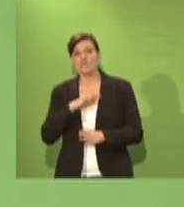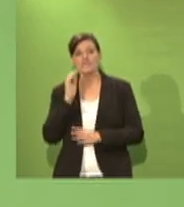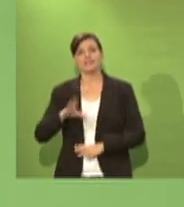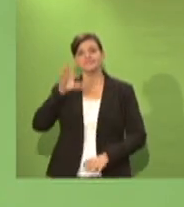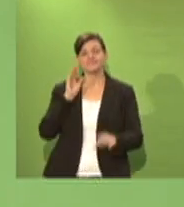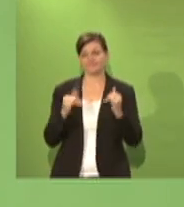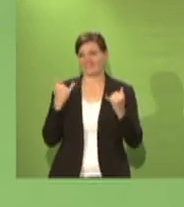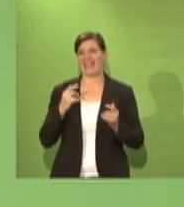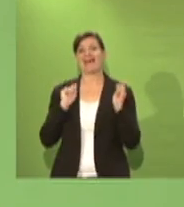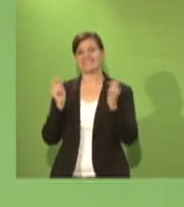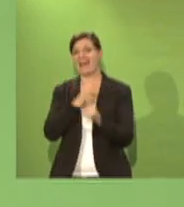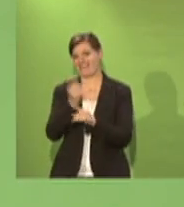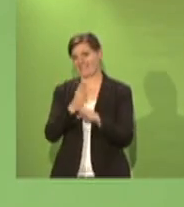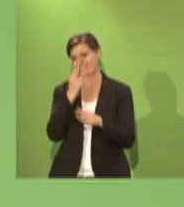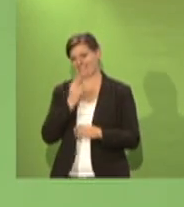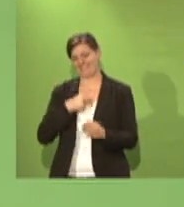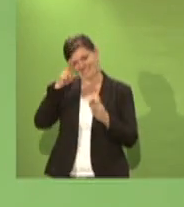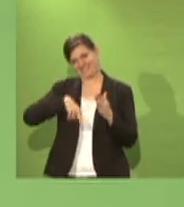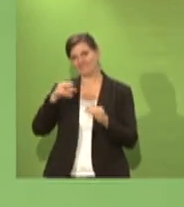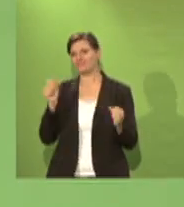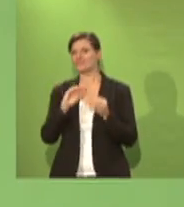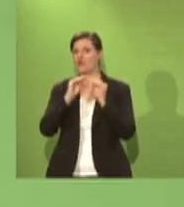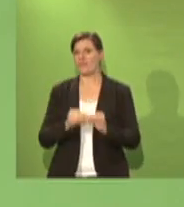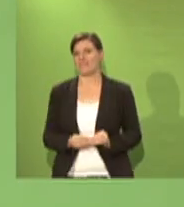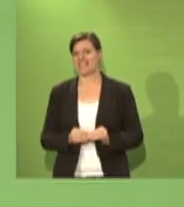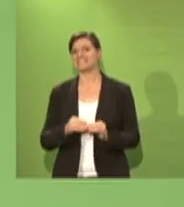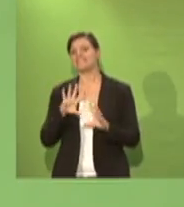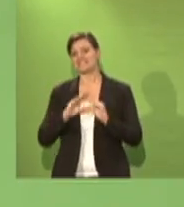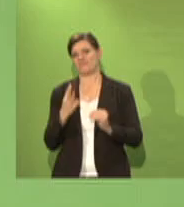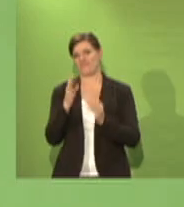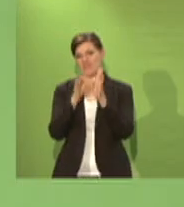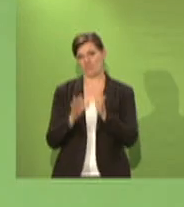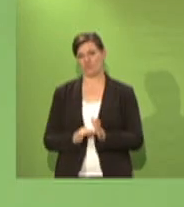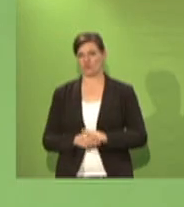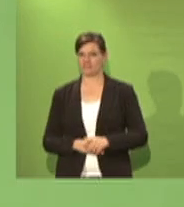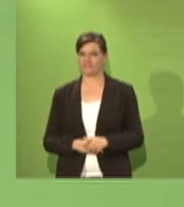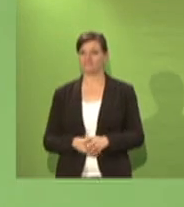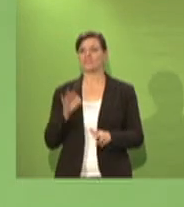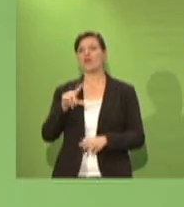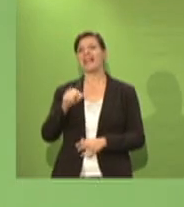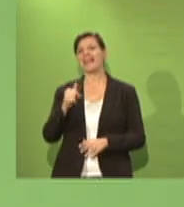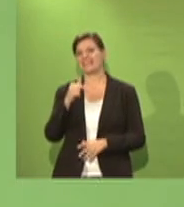Antrag ja gesehen, der ist echt sehr komplex und betrifft viele Punkte. Ich möchte hier für die LAG nur auf